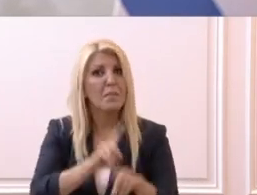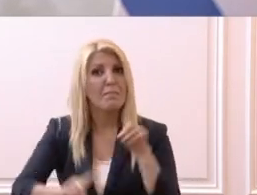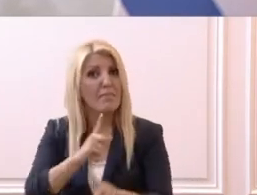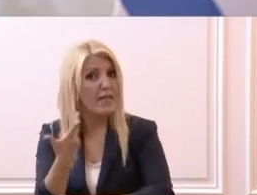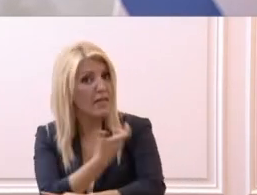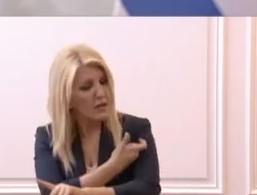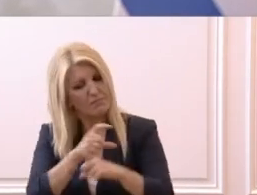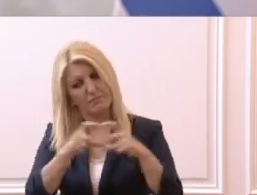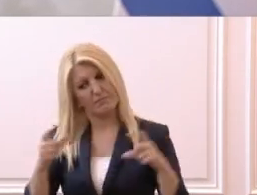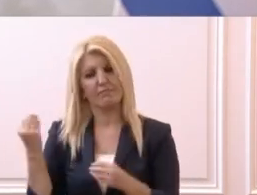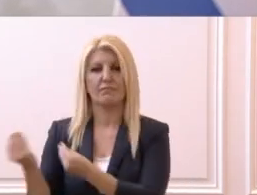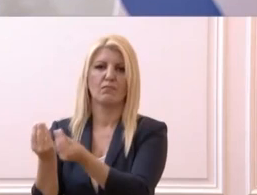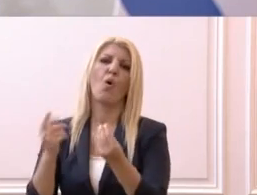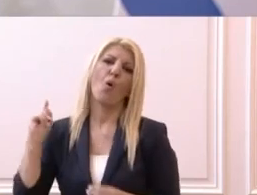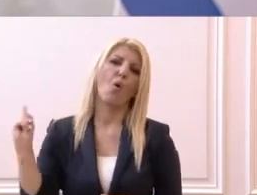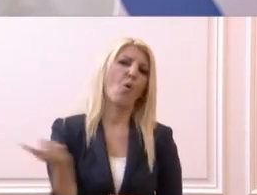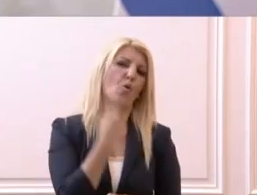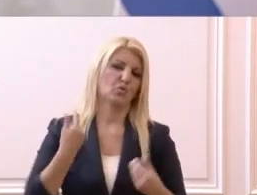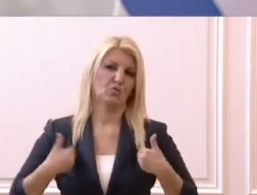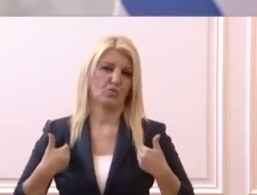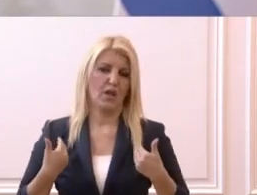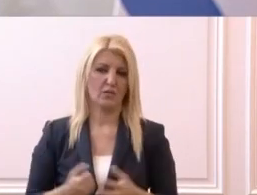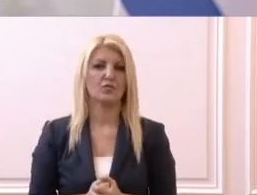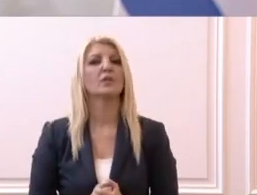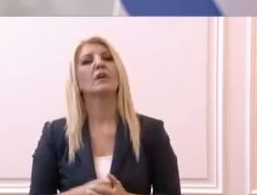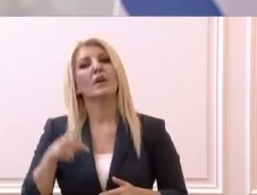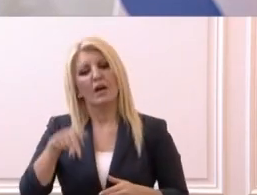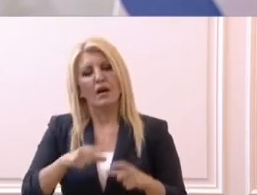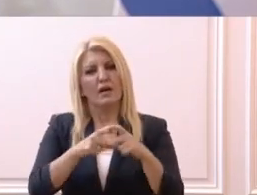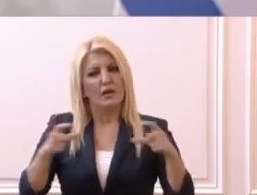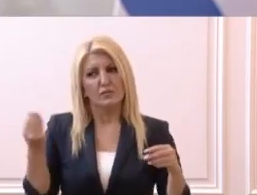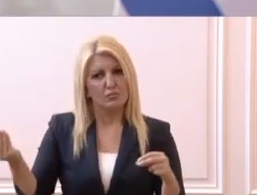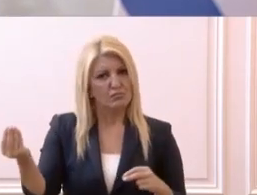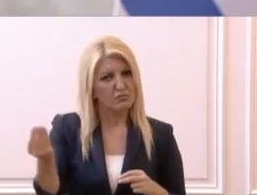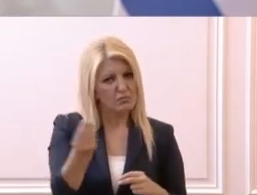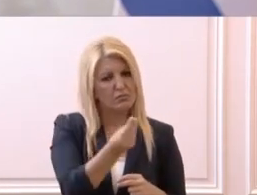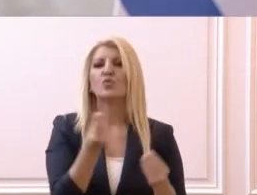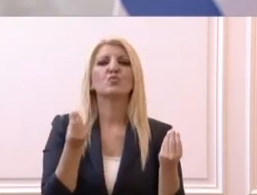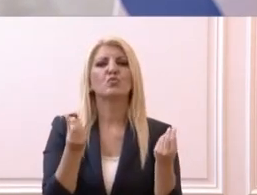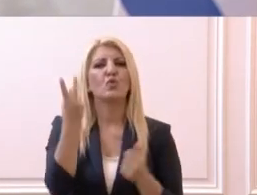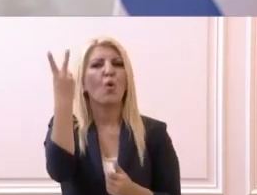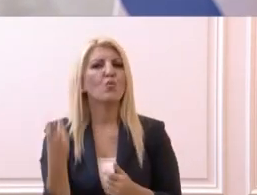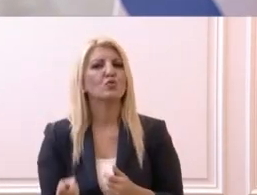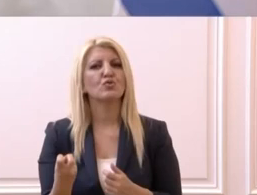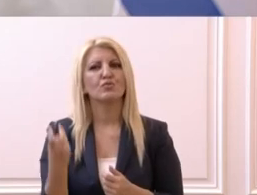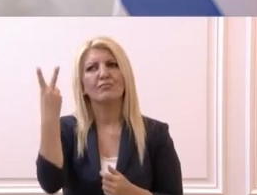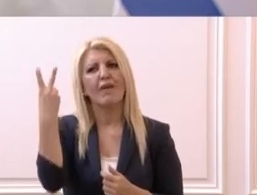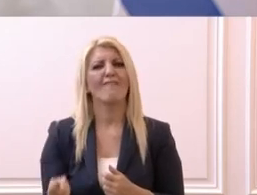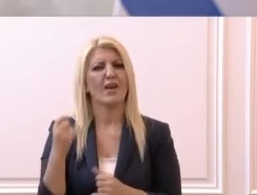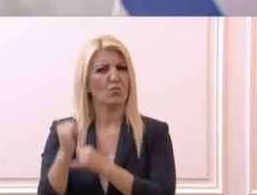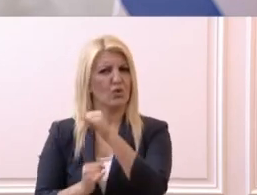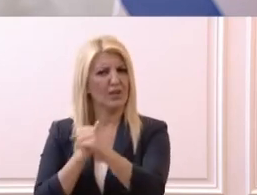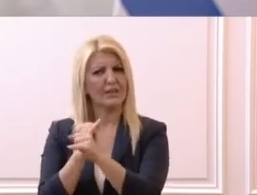κράτος και θα εξαντλείται σταδιακά ανάλογα με τη χρήση της μέσω μιας εφαρμογής στο